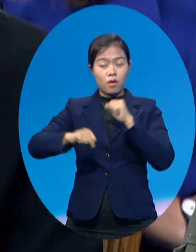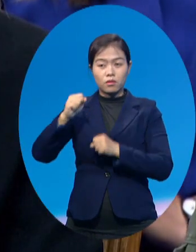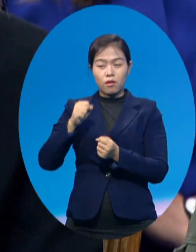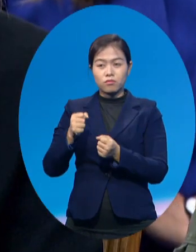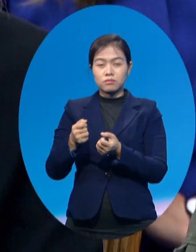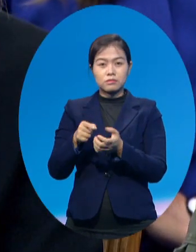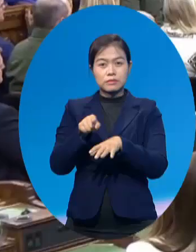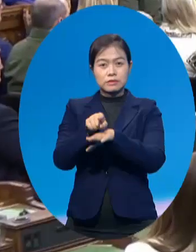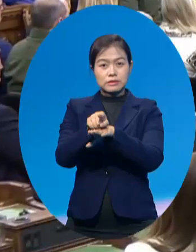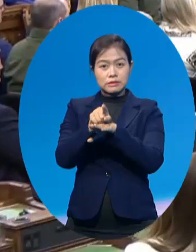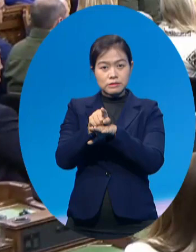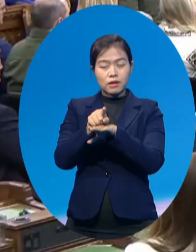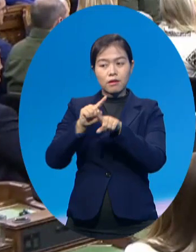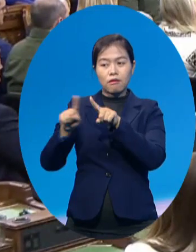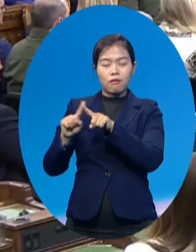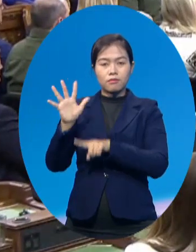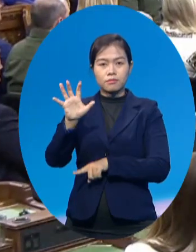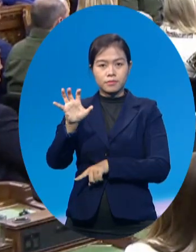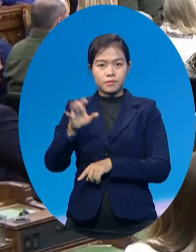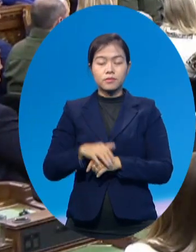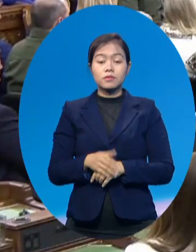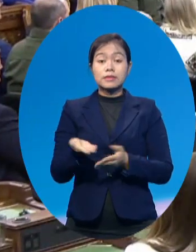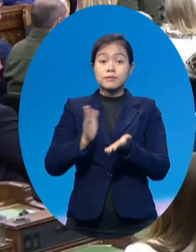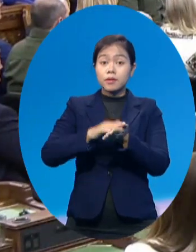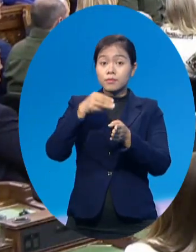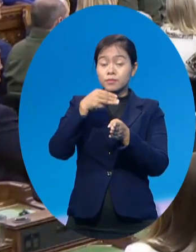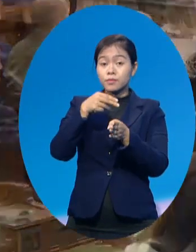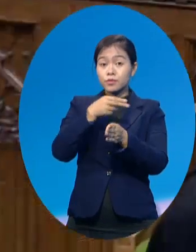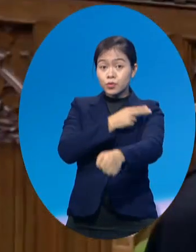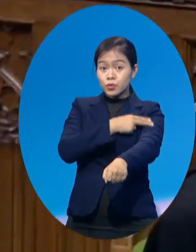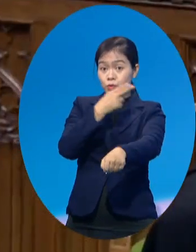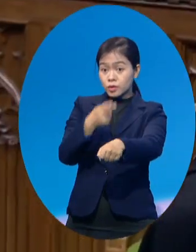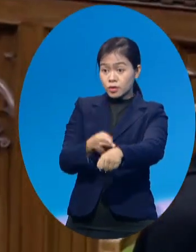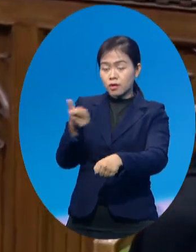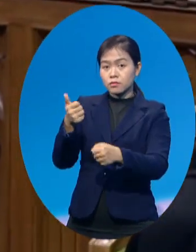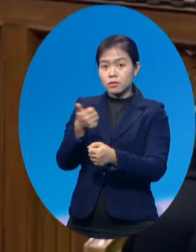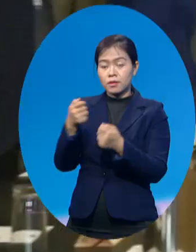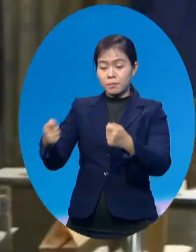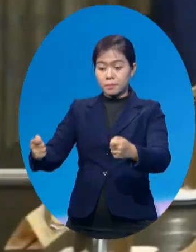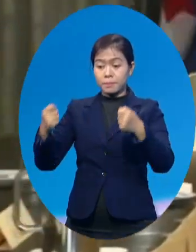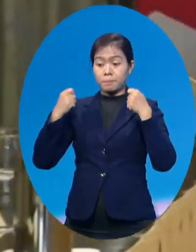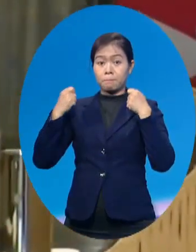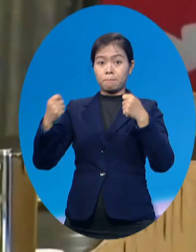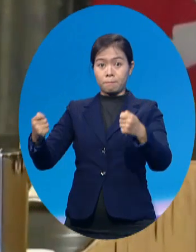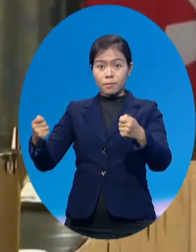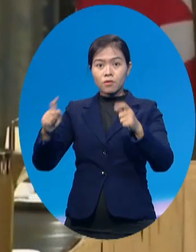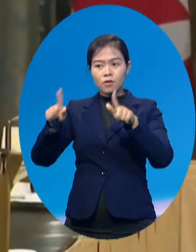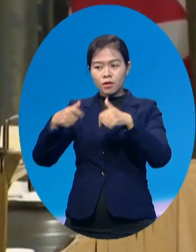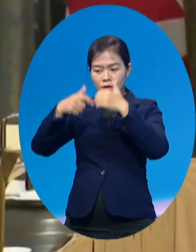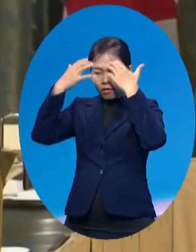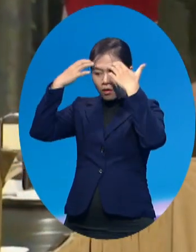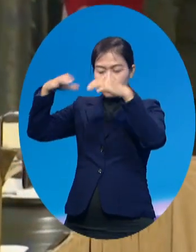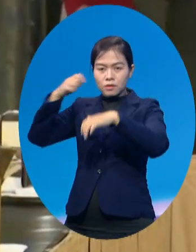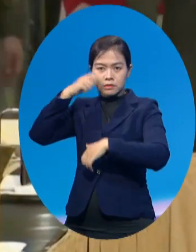giáp. Canada cũng sẽ cử các chuyên gia giúp Ukraine đào tạo phi công lái máy bay F-16. Sau khi phát biểu trước Quốc